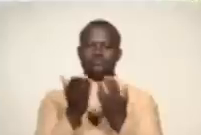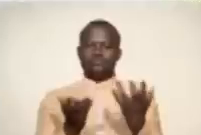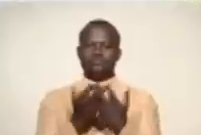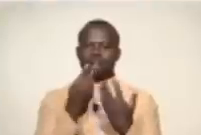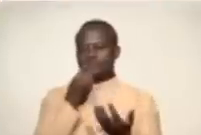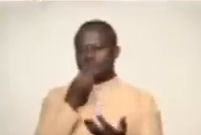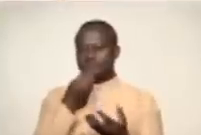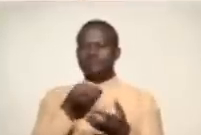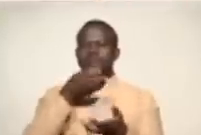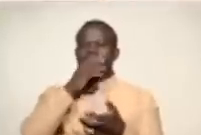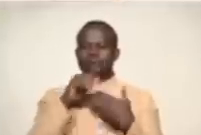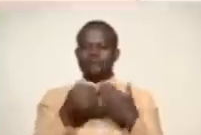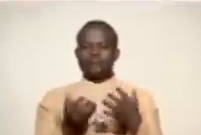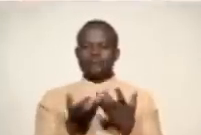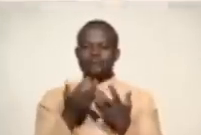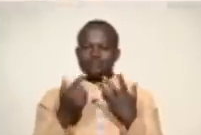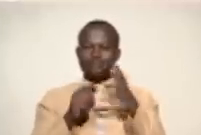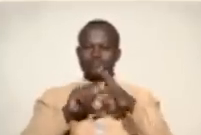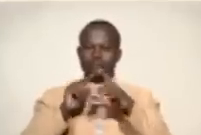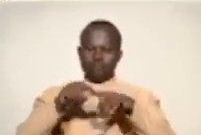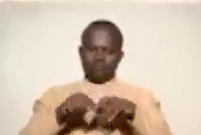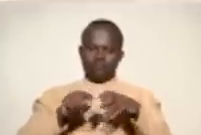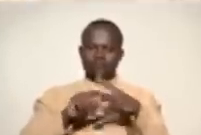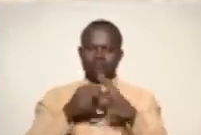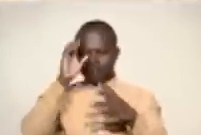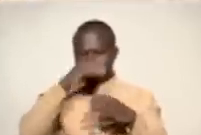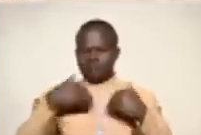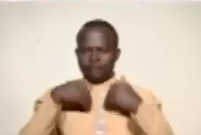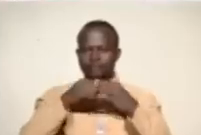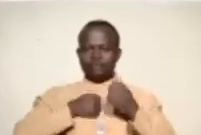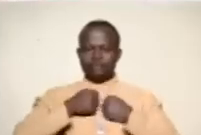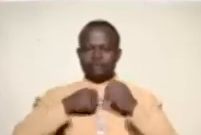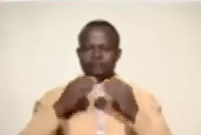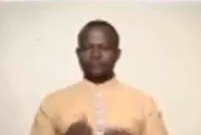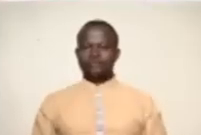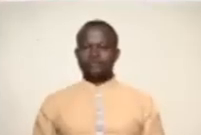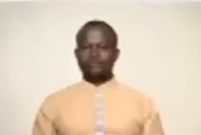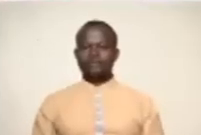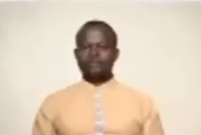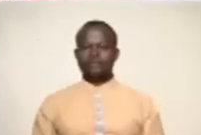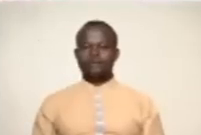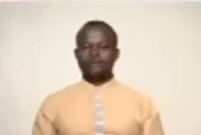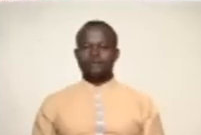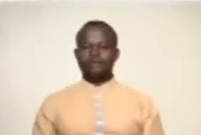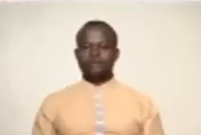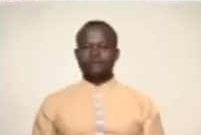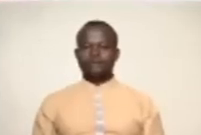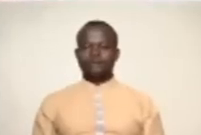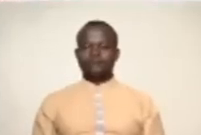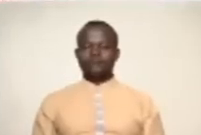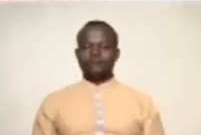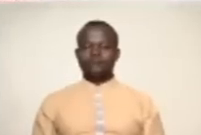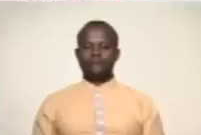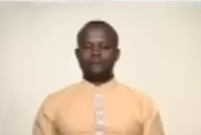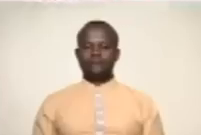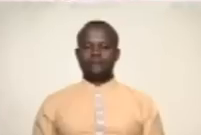n'ibyo kurya no kunywa bahuriza ku byo bashingiyeho baza gushakira ubuzima mu Rwanda. Well, Rwanda is a peaceful country